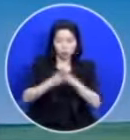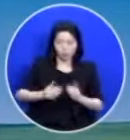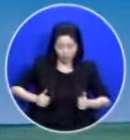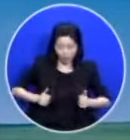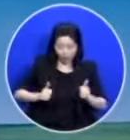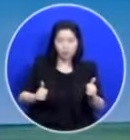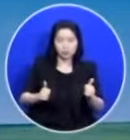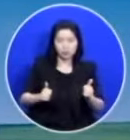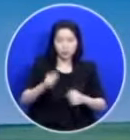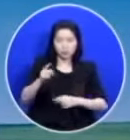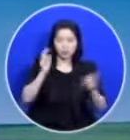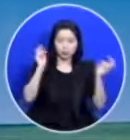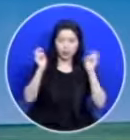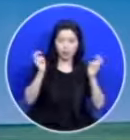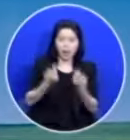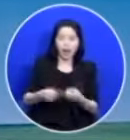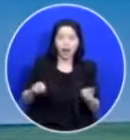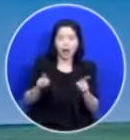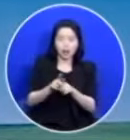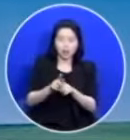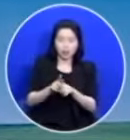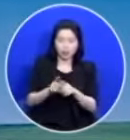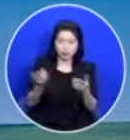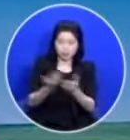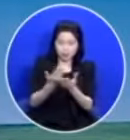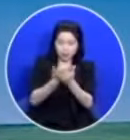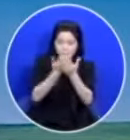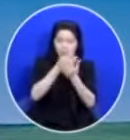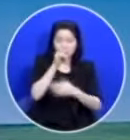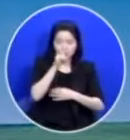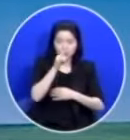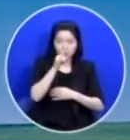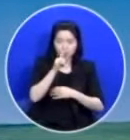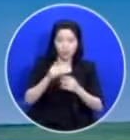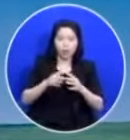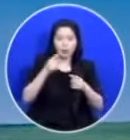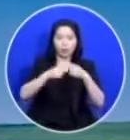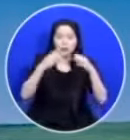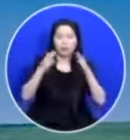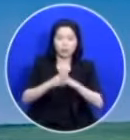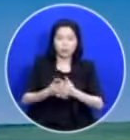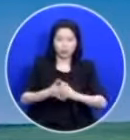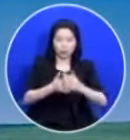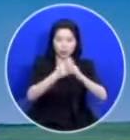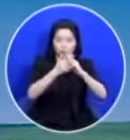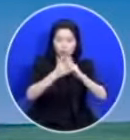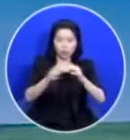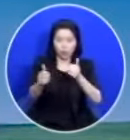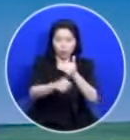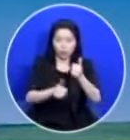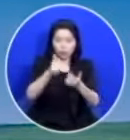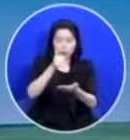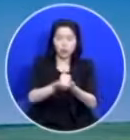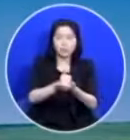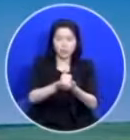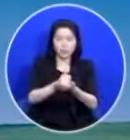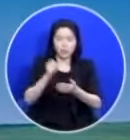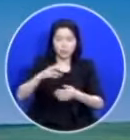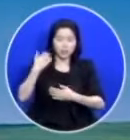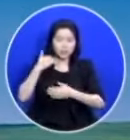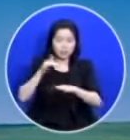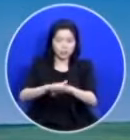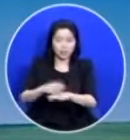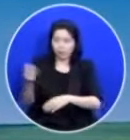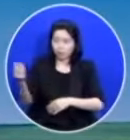회사와 같이 일으켰습니다 교회에서 건축 위원장도 맞고 자기 전세금도 빼서 교회 건축 헌금할